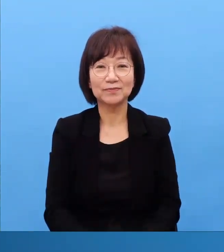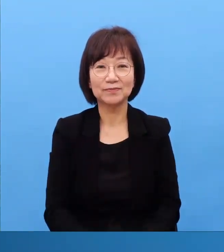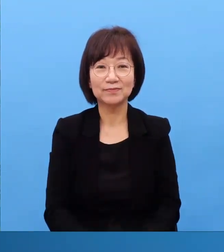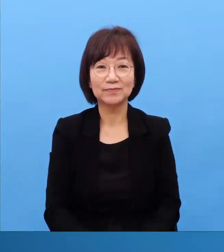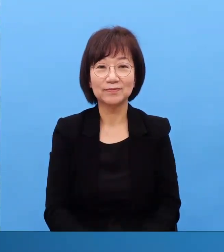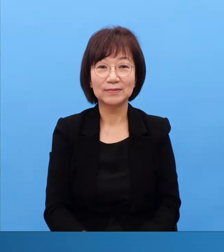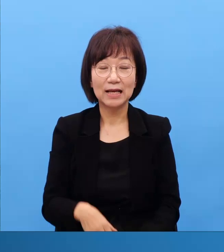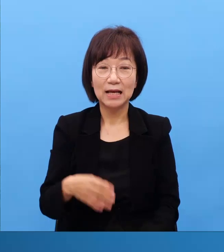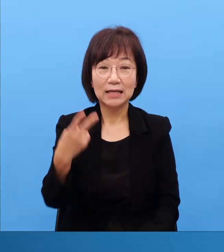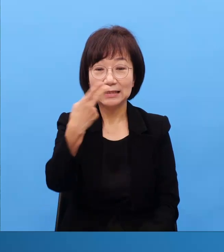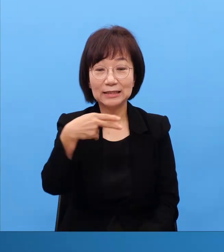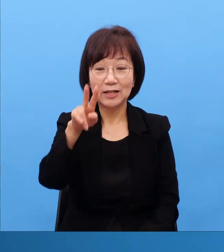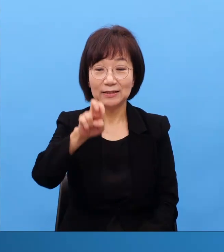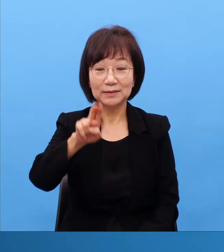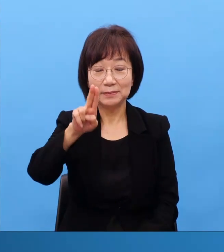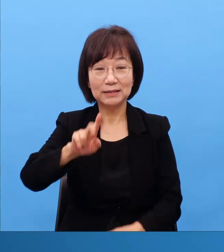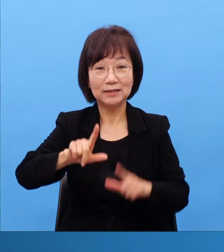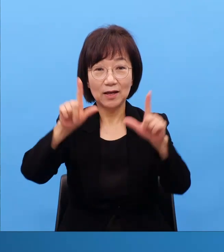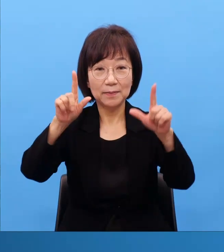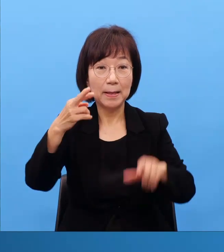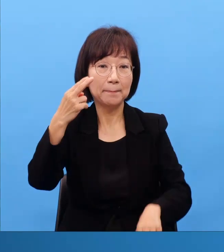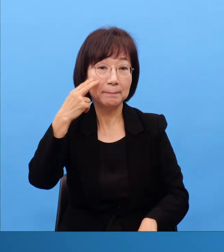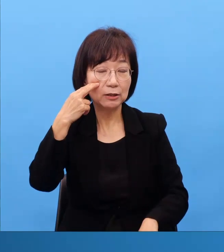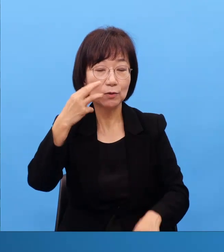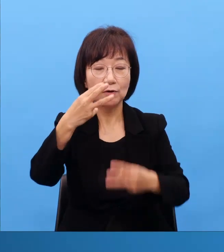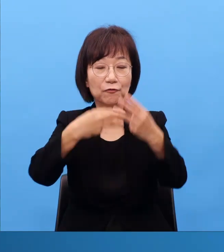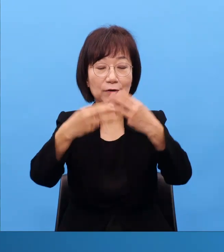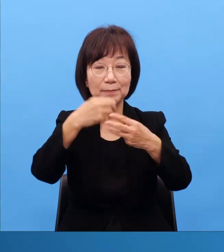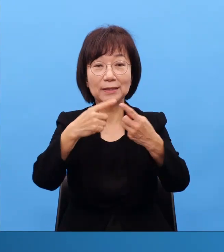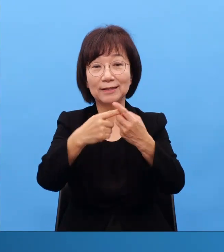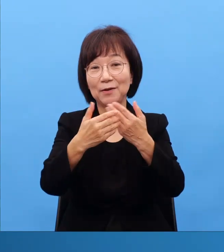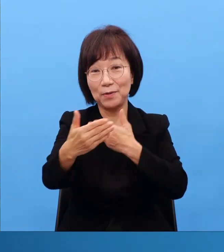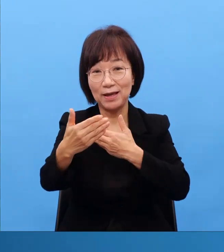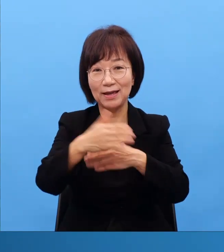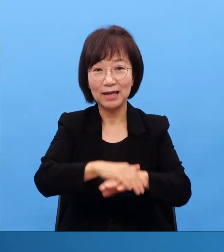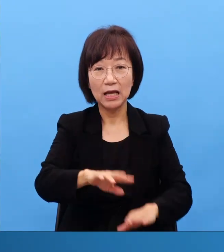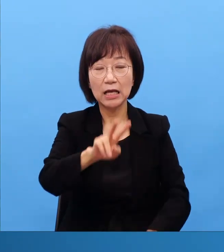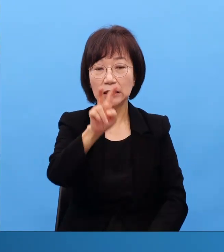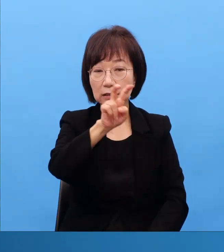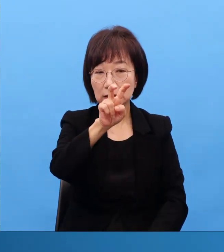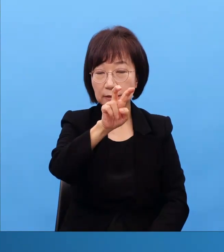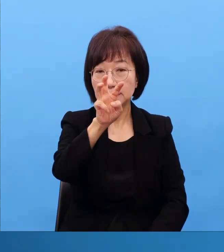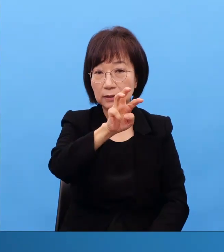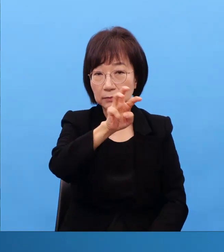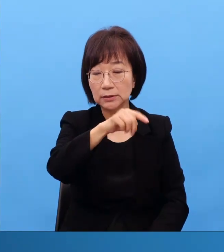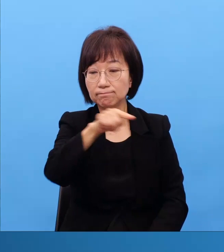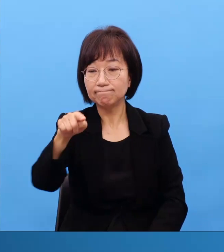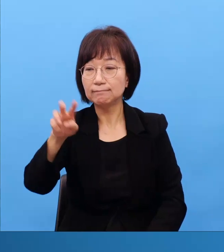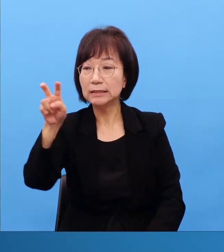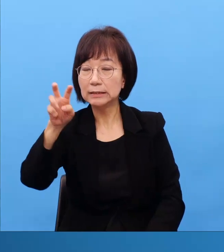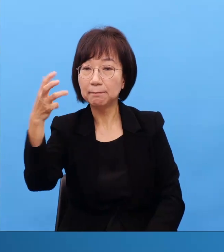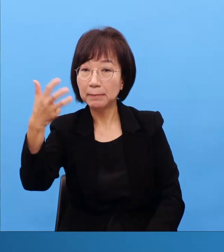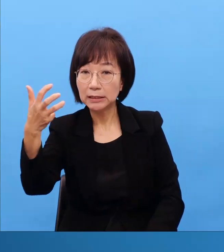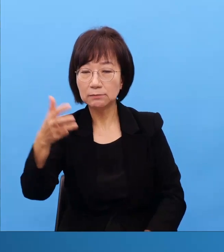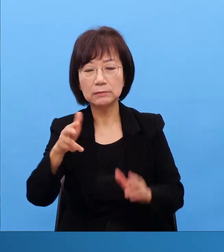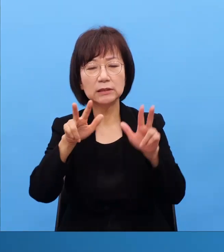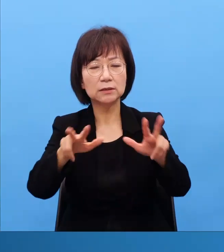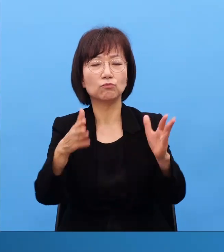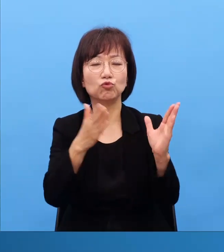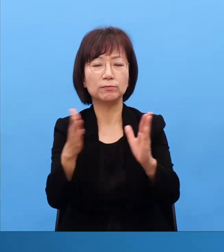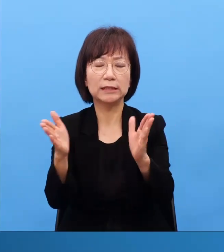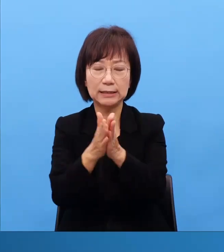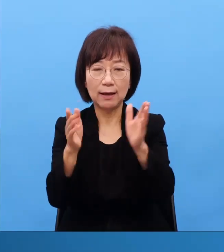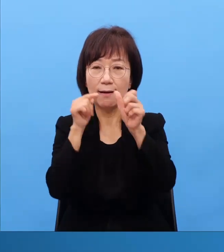2022 미주 랩런트 대회 RCA가 2030, 2080 지금 준비하라라는 주제로 지난 22일부터